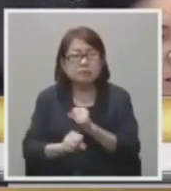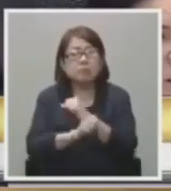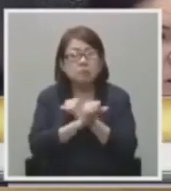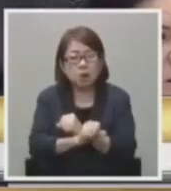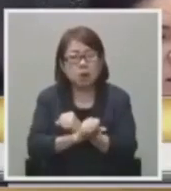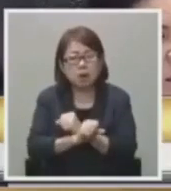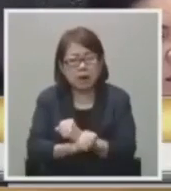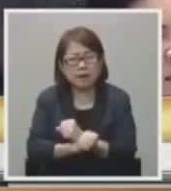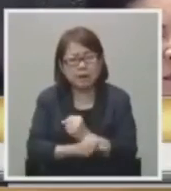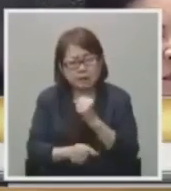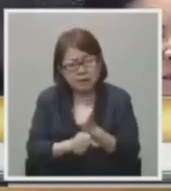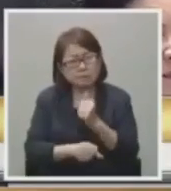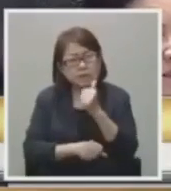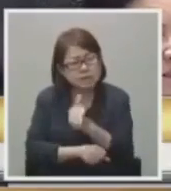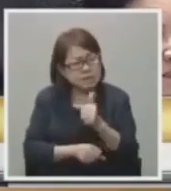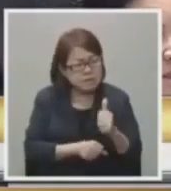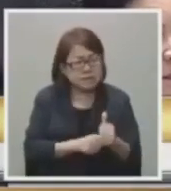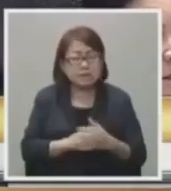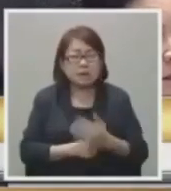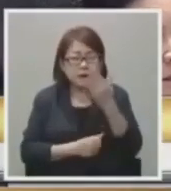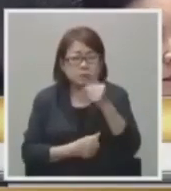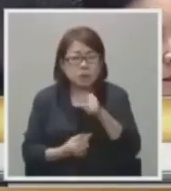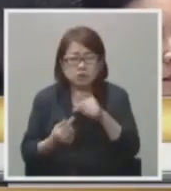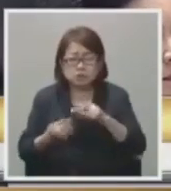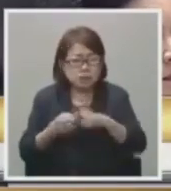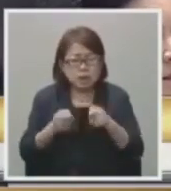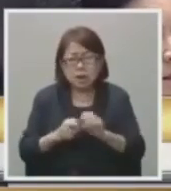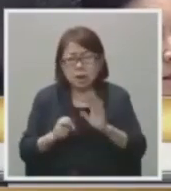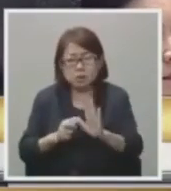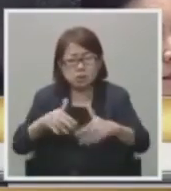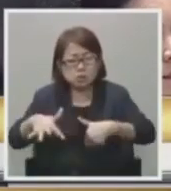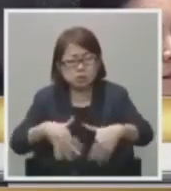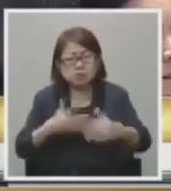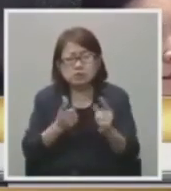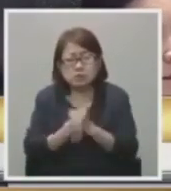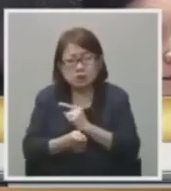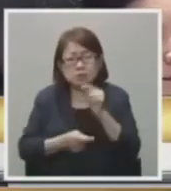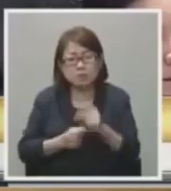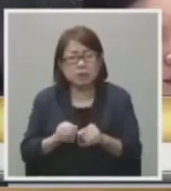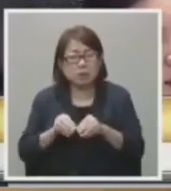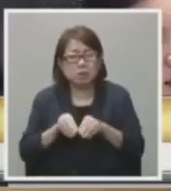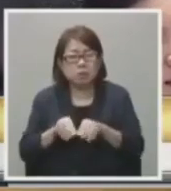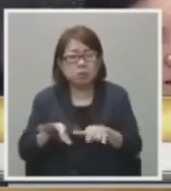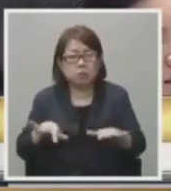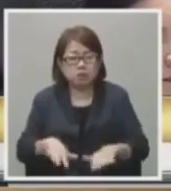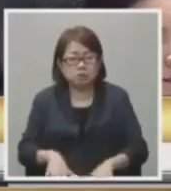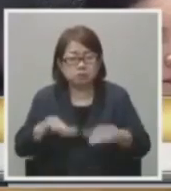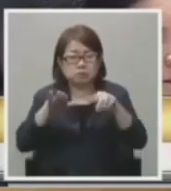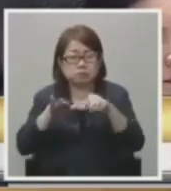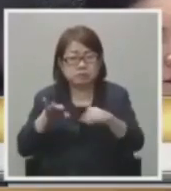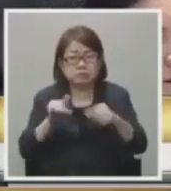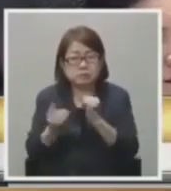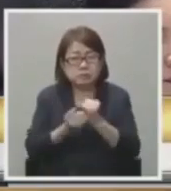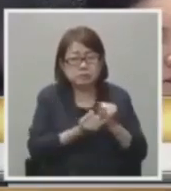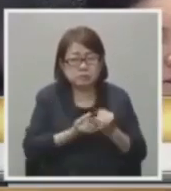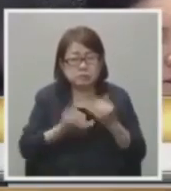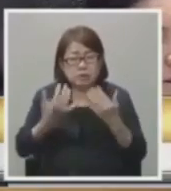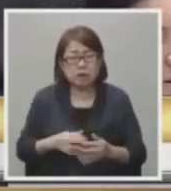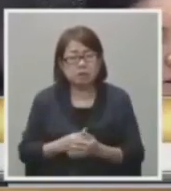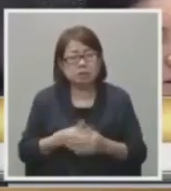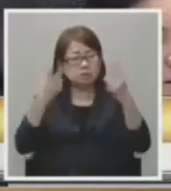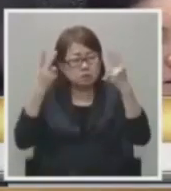ให้มันดีเพราะมันเป็นปัญหาของสังคมแห่งนี้แล้วมันลุกลามไปสู่เด็กๆ ท่านนายก